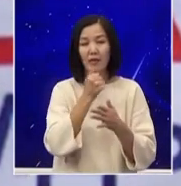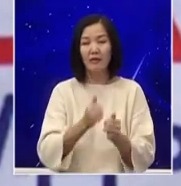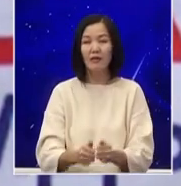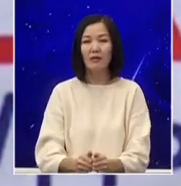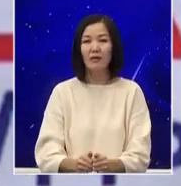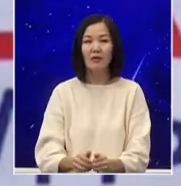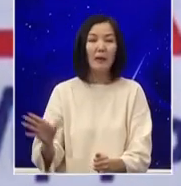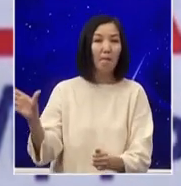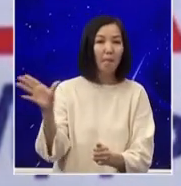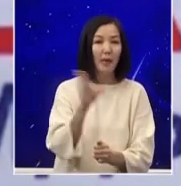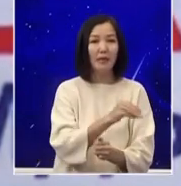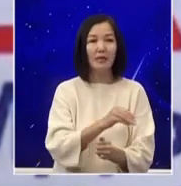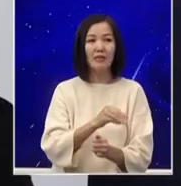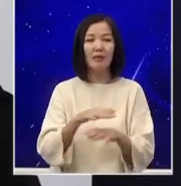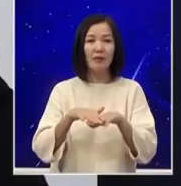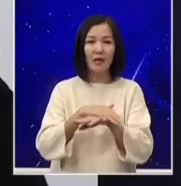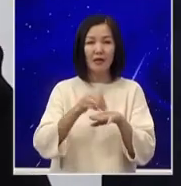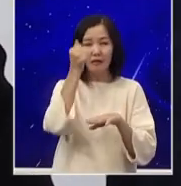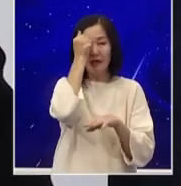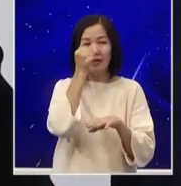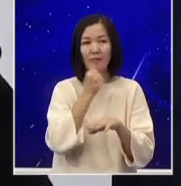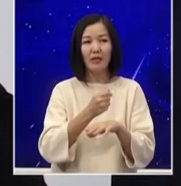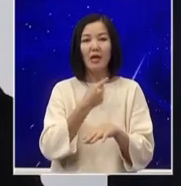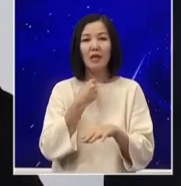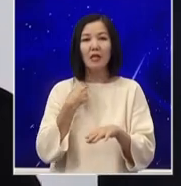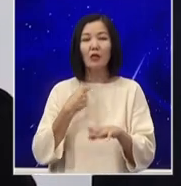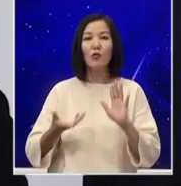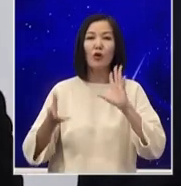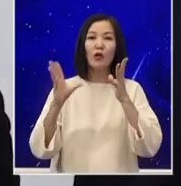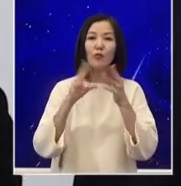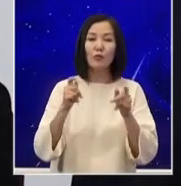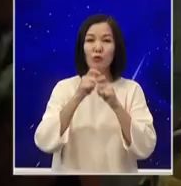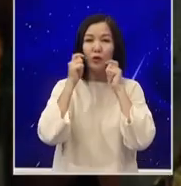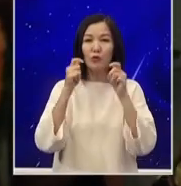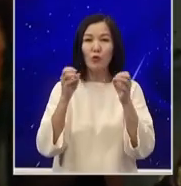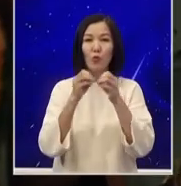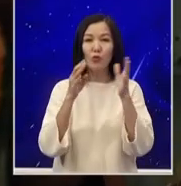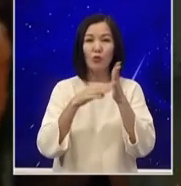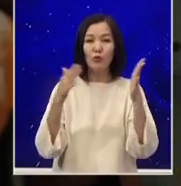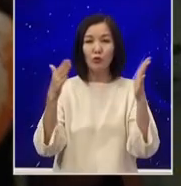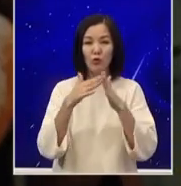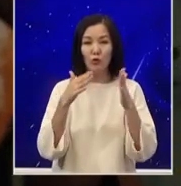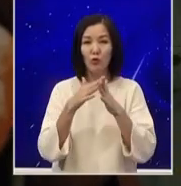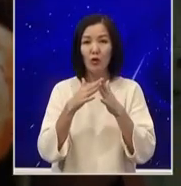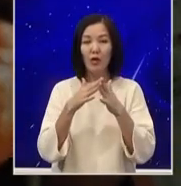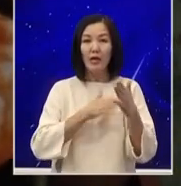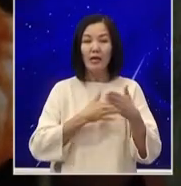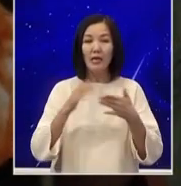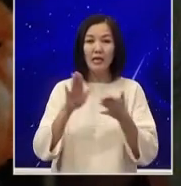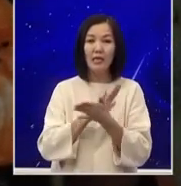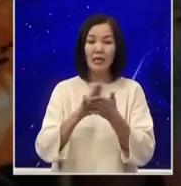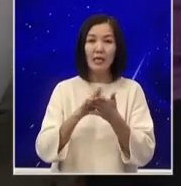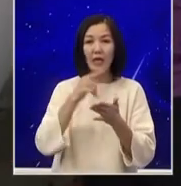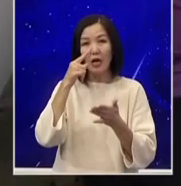болсын барлықтарыңызға, бүткіл халқыма. Бұл Талдықорған өңірі бойынша қор табыстаған 19-шы үй. Еріктілердің айтуынша